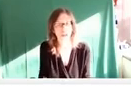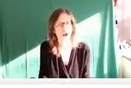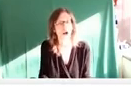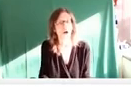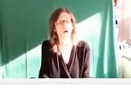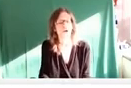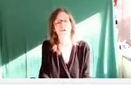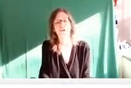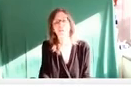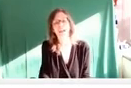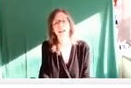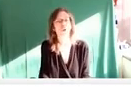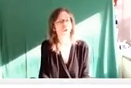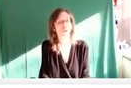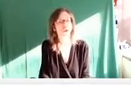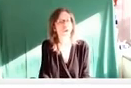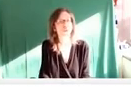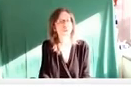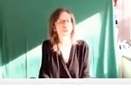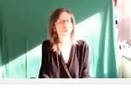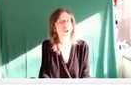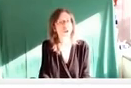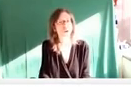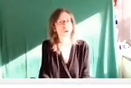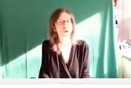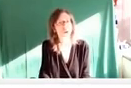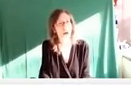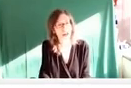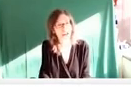ésotérique. Mais donc, il y a beaucoup